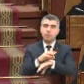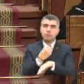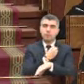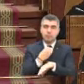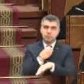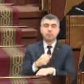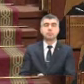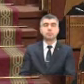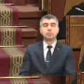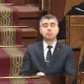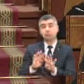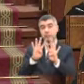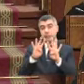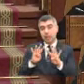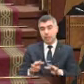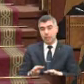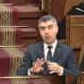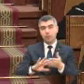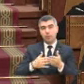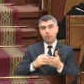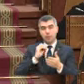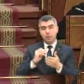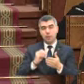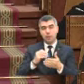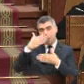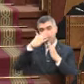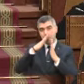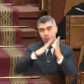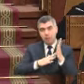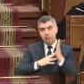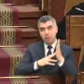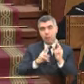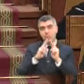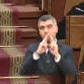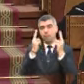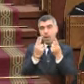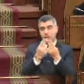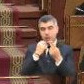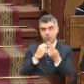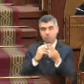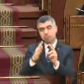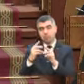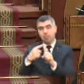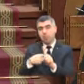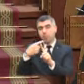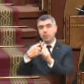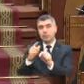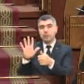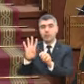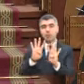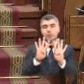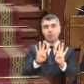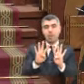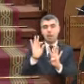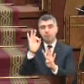اللي حسب التقارير الوطنية والدولية أكثر من 86% ديال الموارد البشرية تتمركز